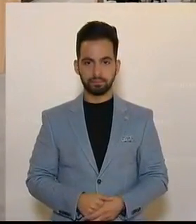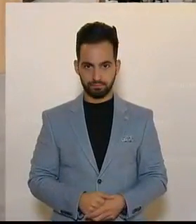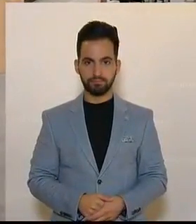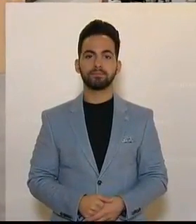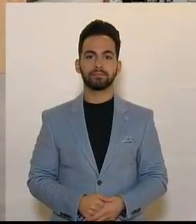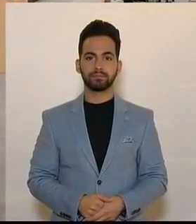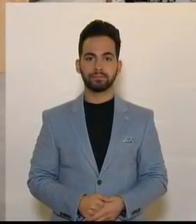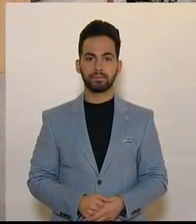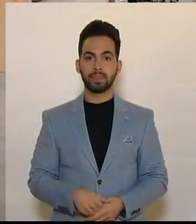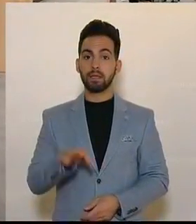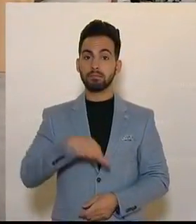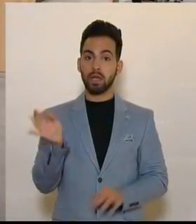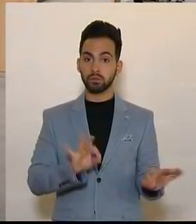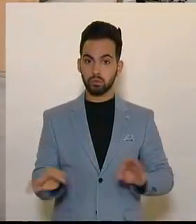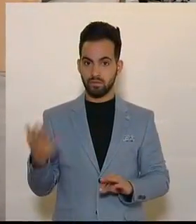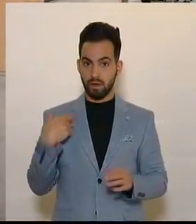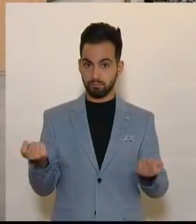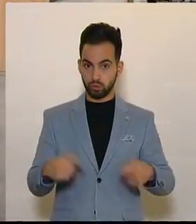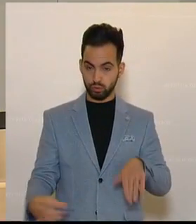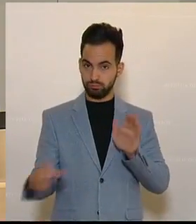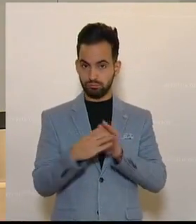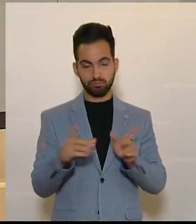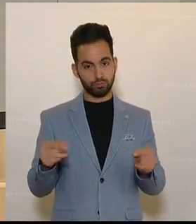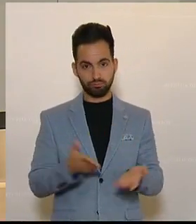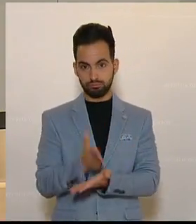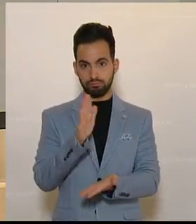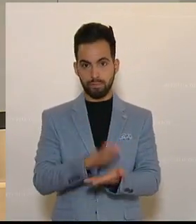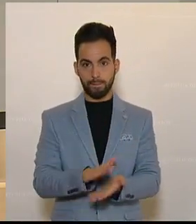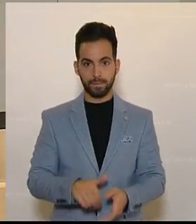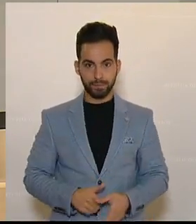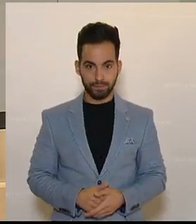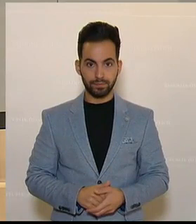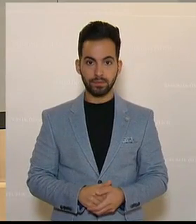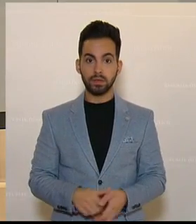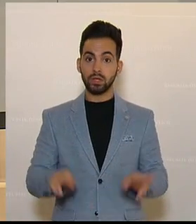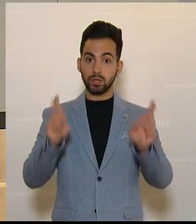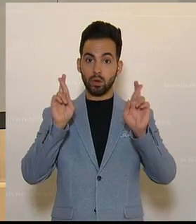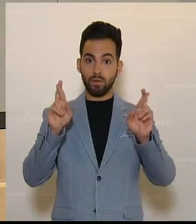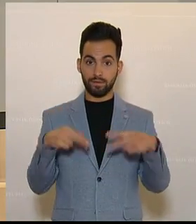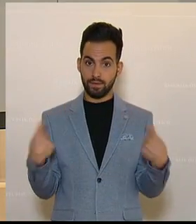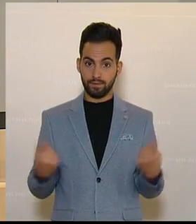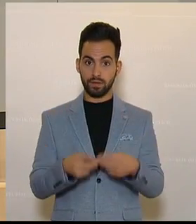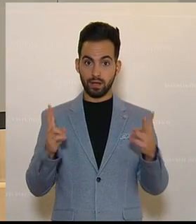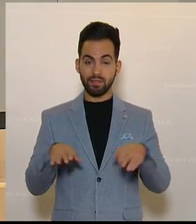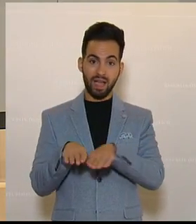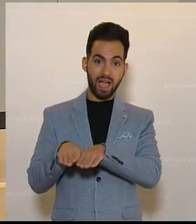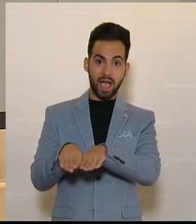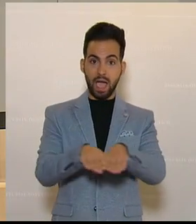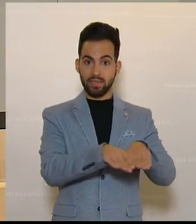bleibt der Punkt, so wie er beschlossen wurde. Ich hoffe, wir können jetzt eine